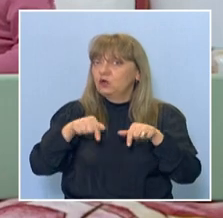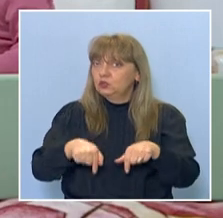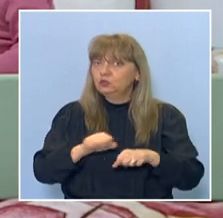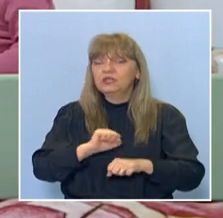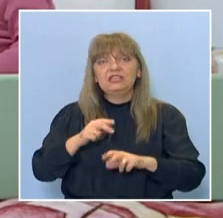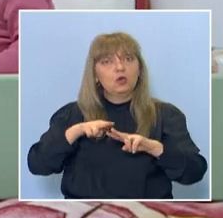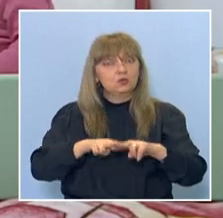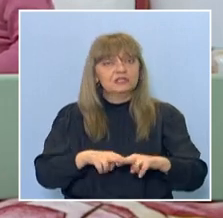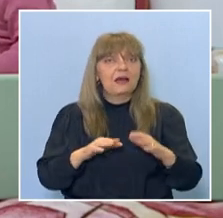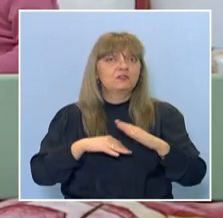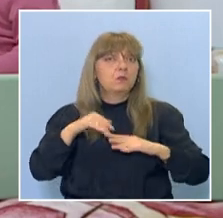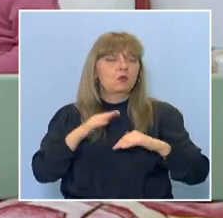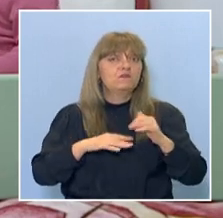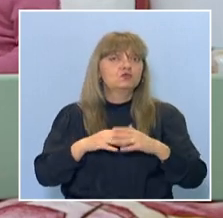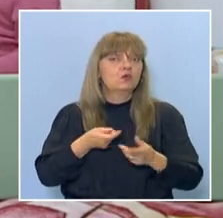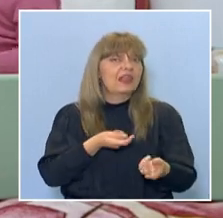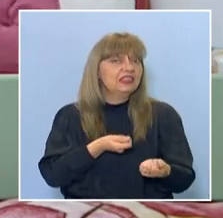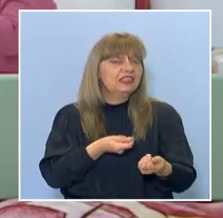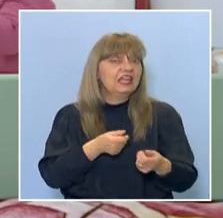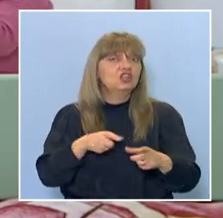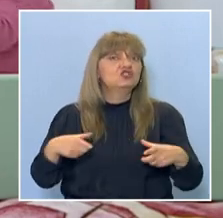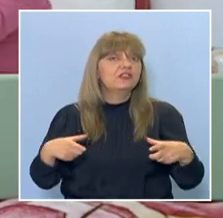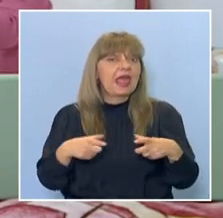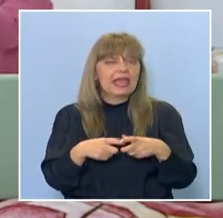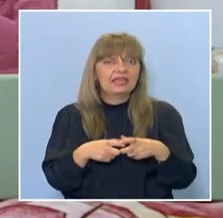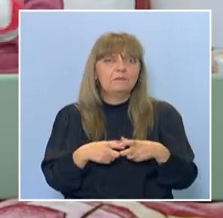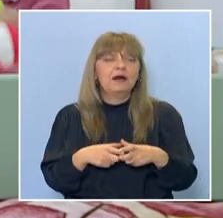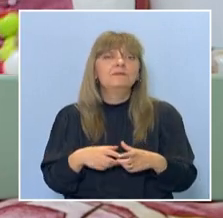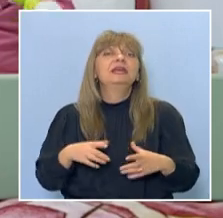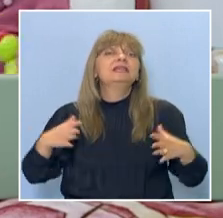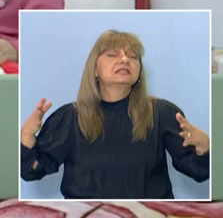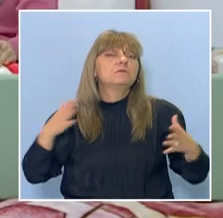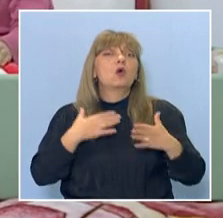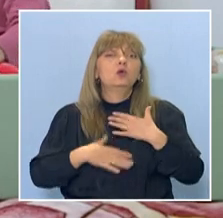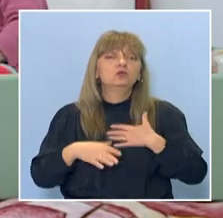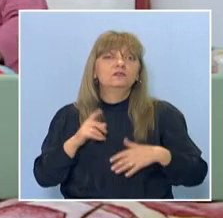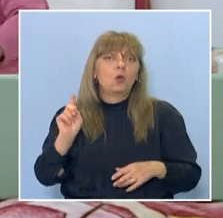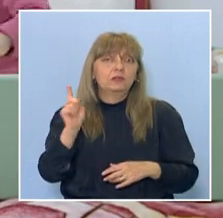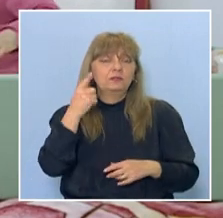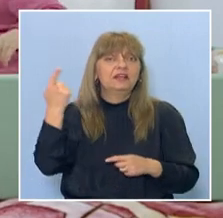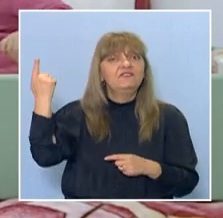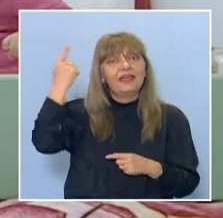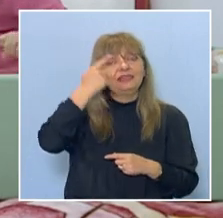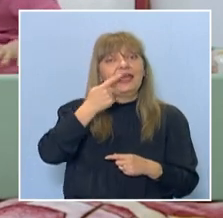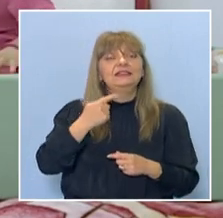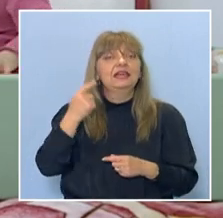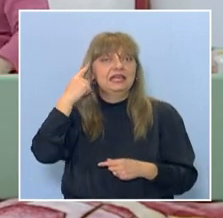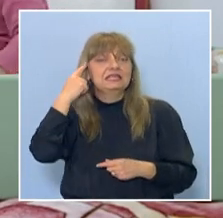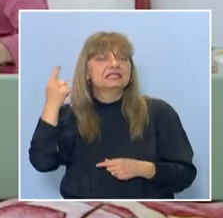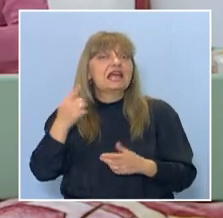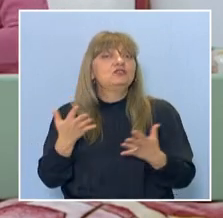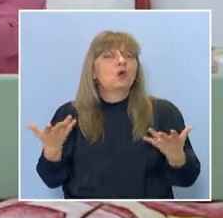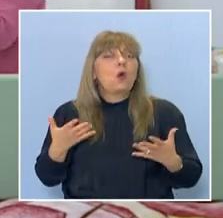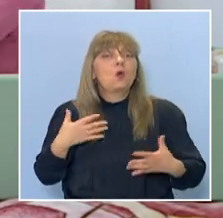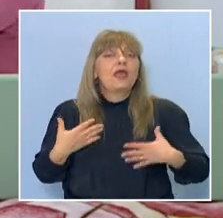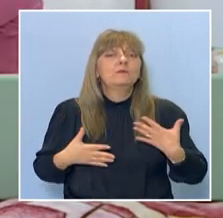на целия екип на този център. И съм изключително доволна, защото от първия ден знаете колко емоционално